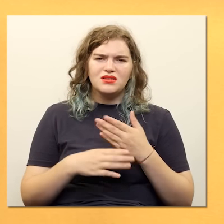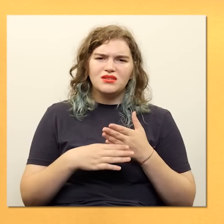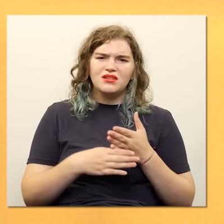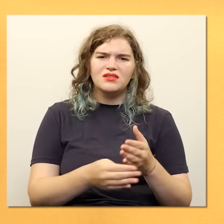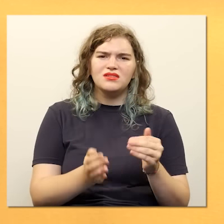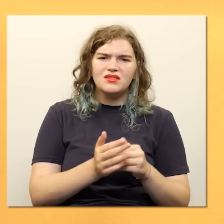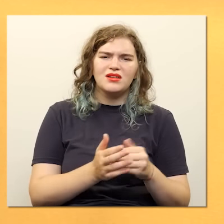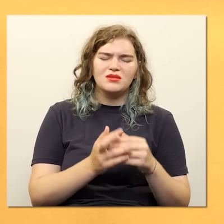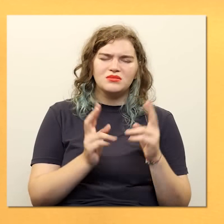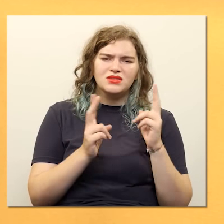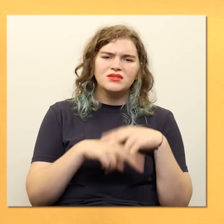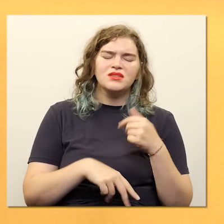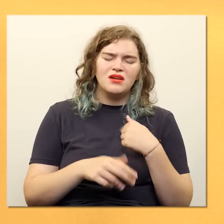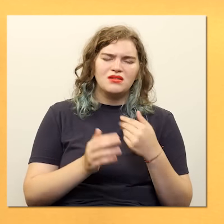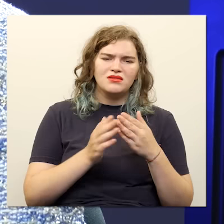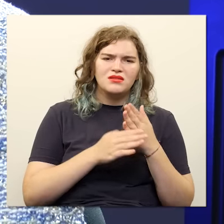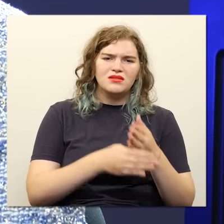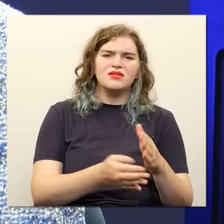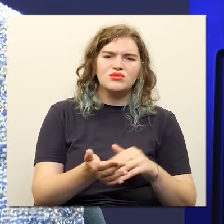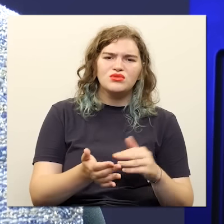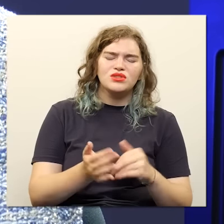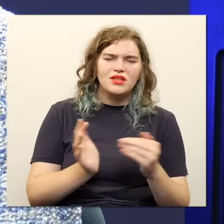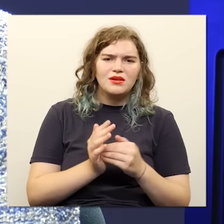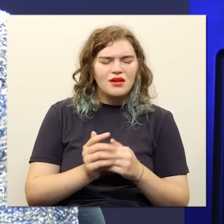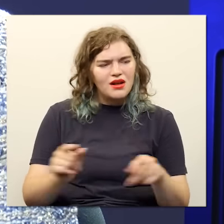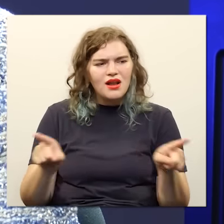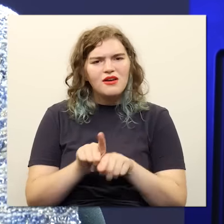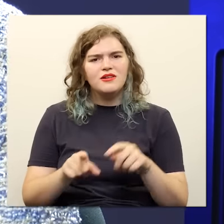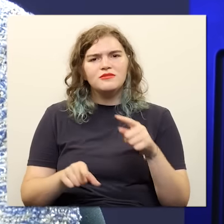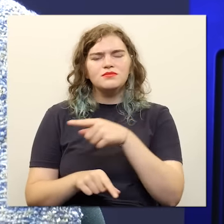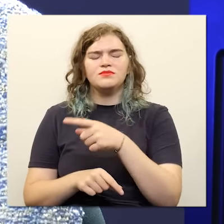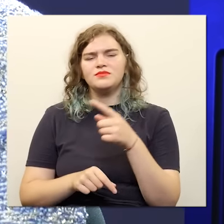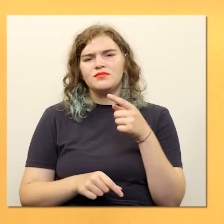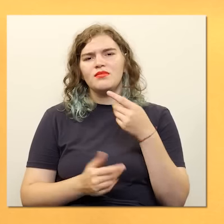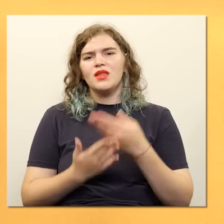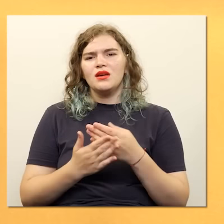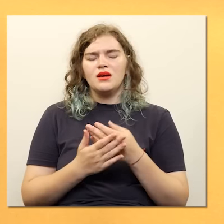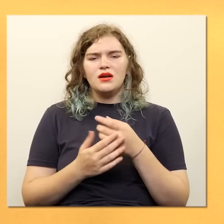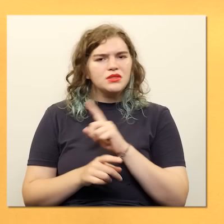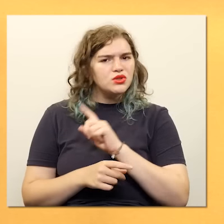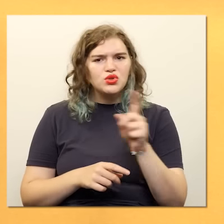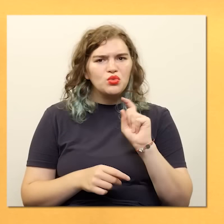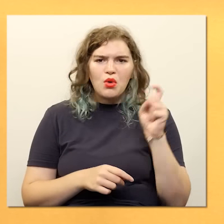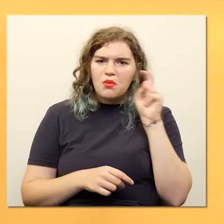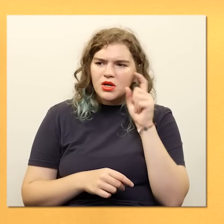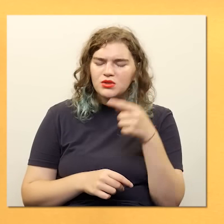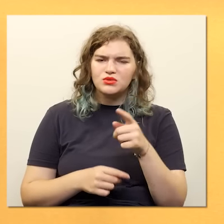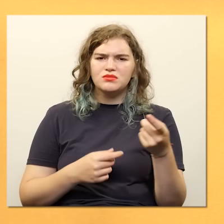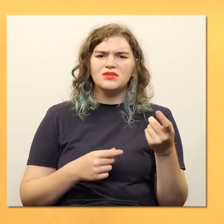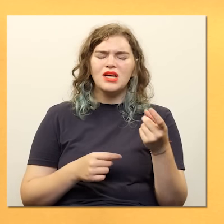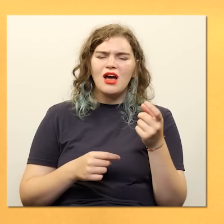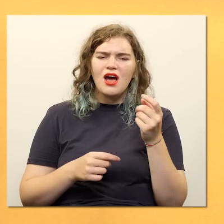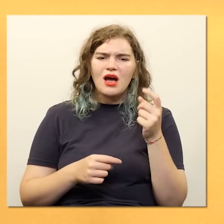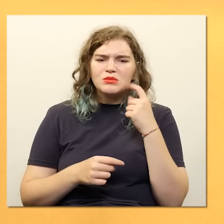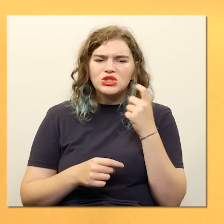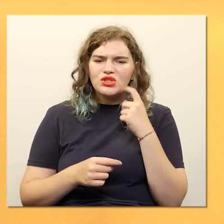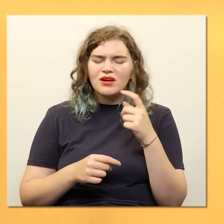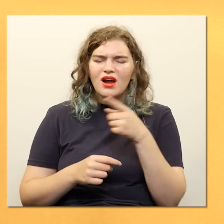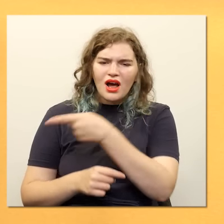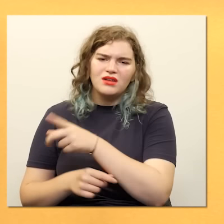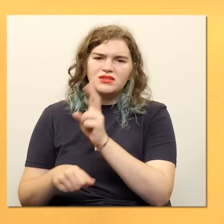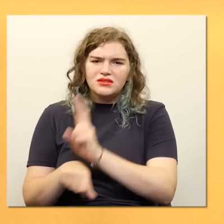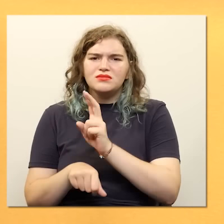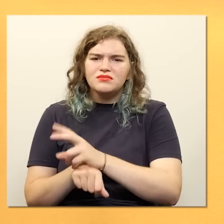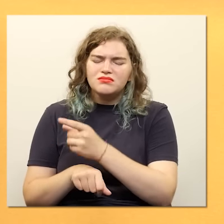fiecare are câte un punct de slujire. Iată fiecare. Că și lui a vorbit Dumnezeu, da, personal. Da, niciodată n-am crezut și tot încercam să-l conving.